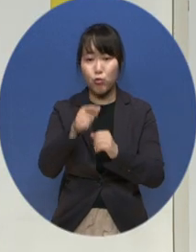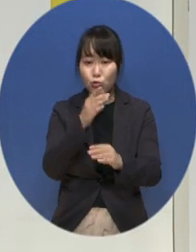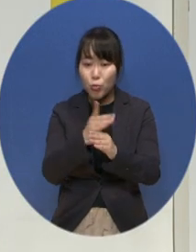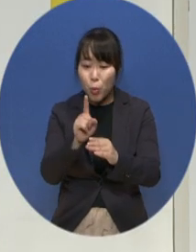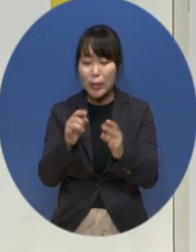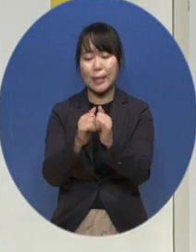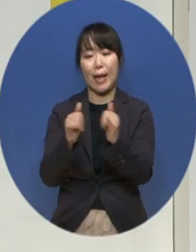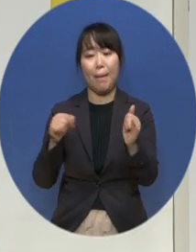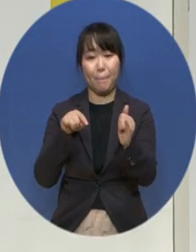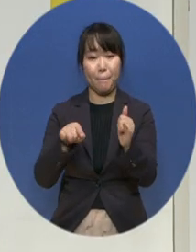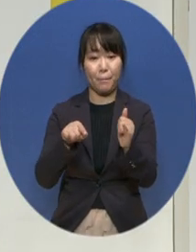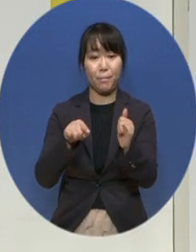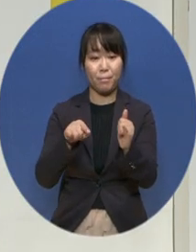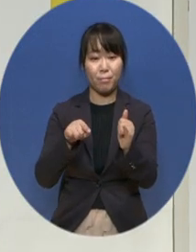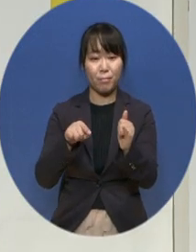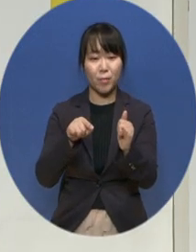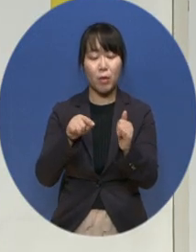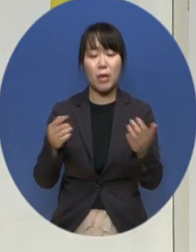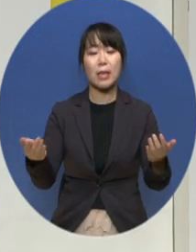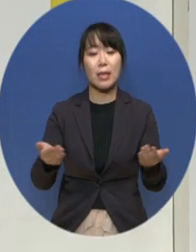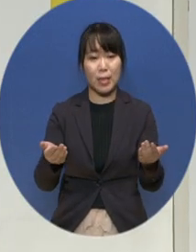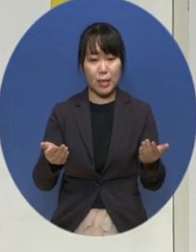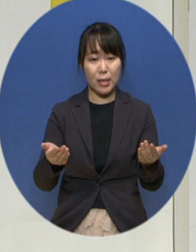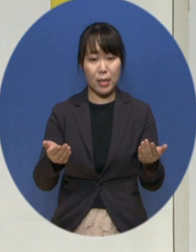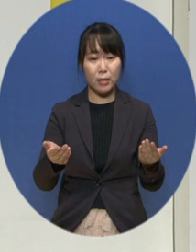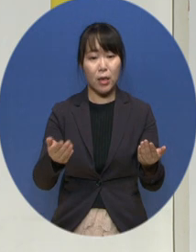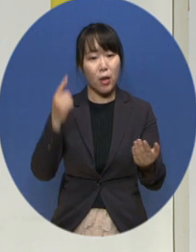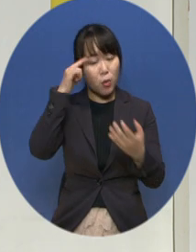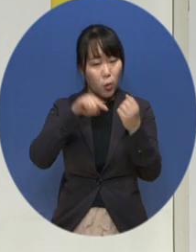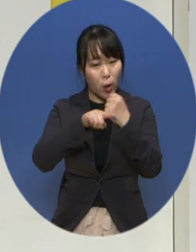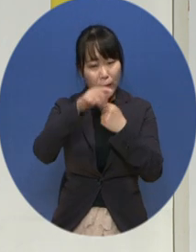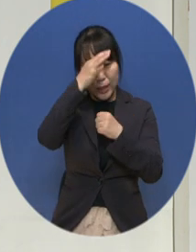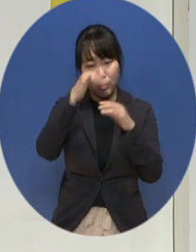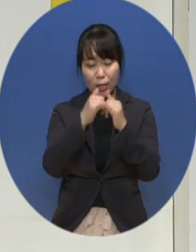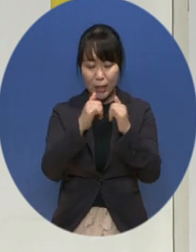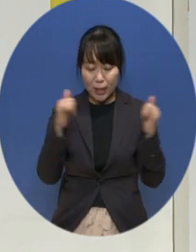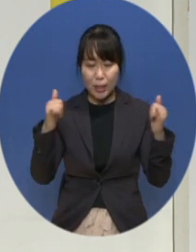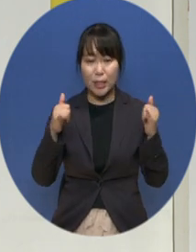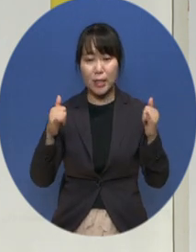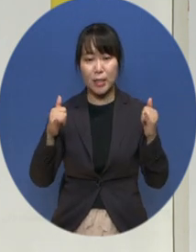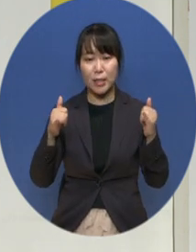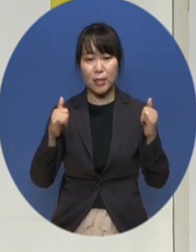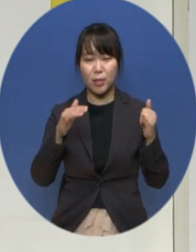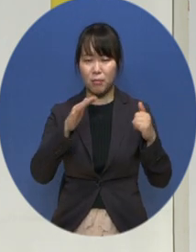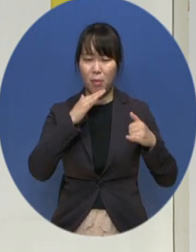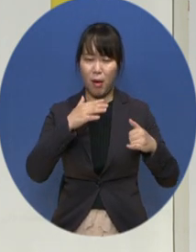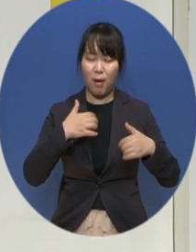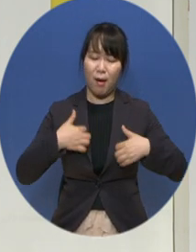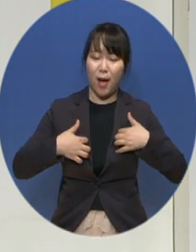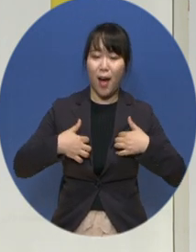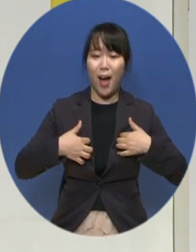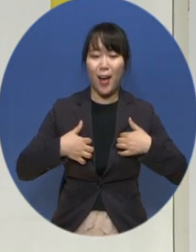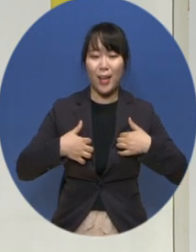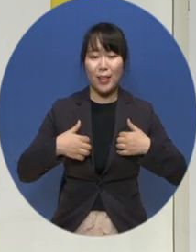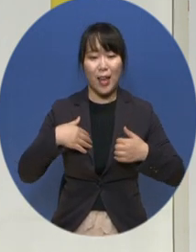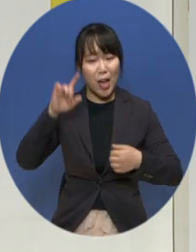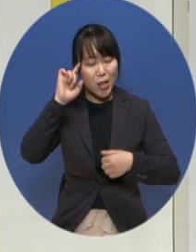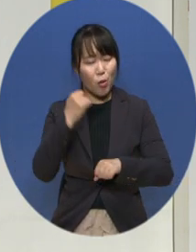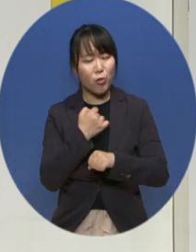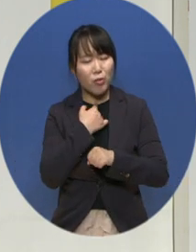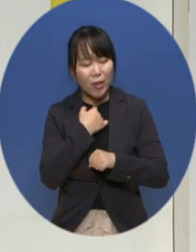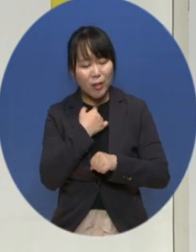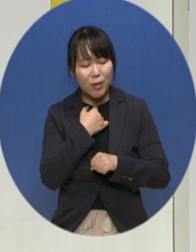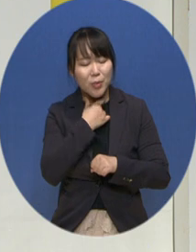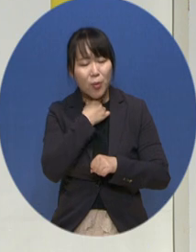사람이지 않습니까 4 거기에 종사하는 과학 기술인 들이 신명나게 예 자기가 연구하고자 하는